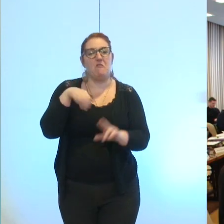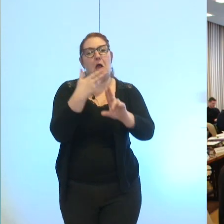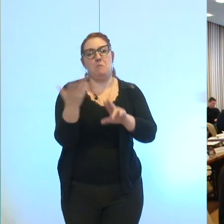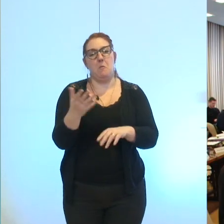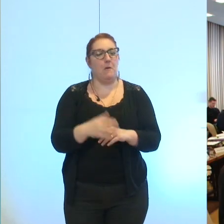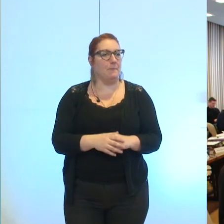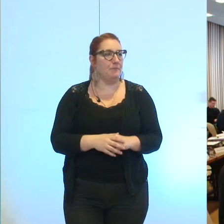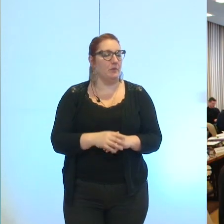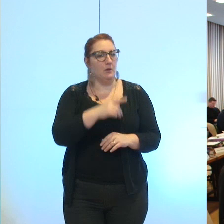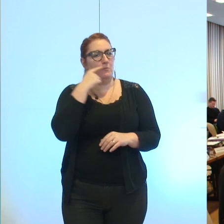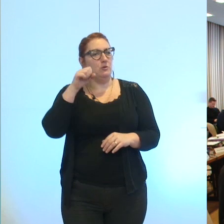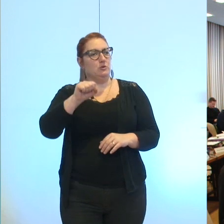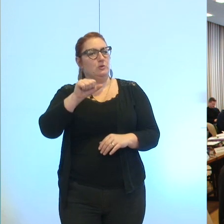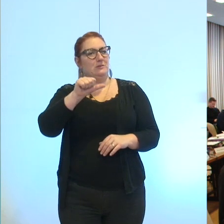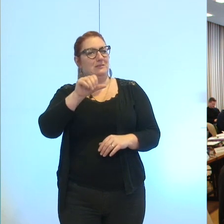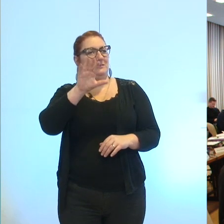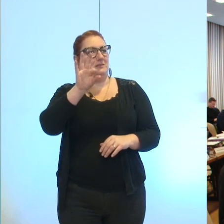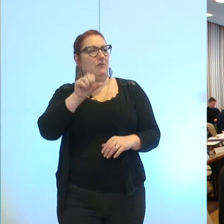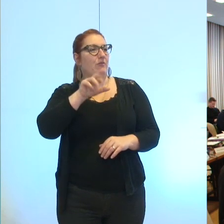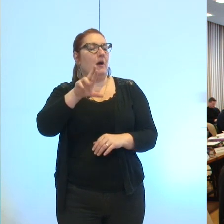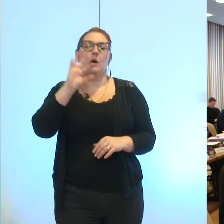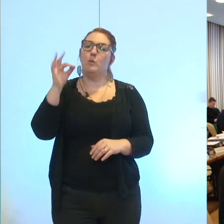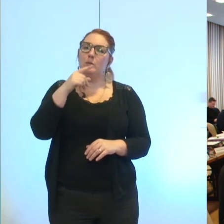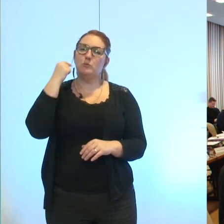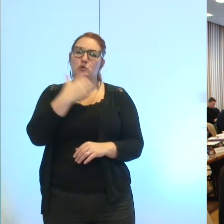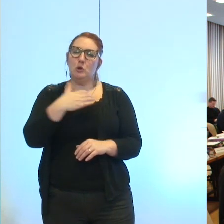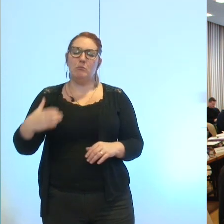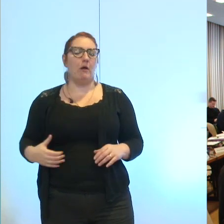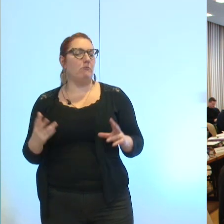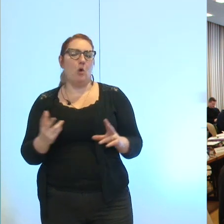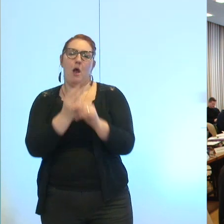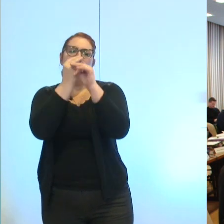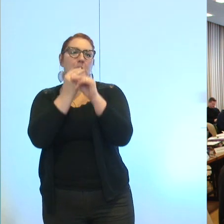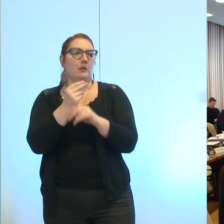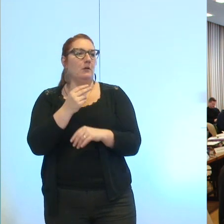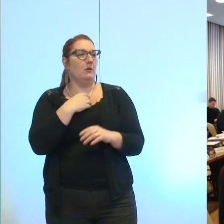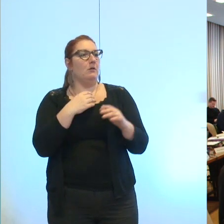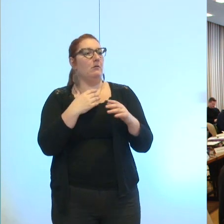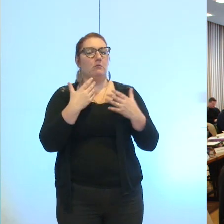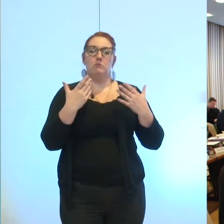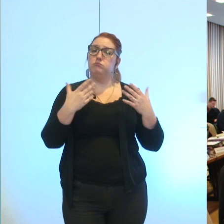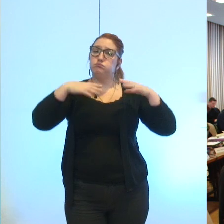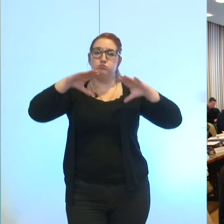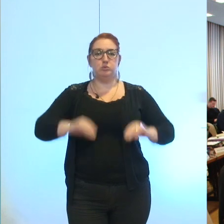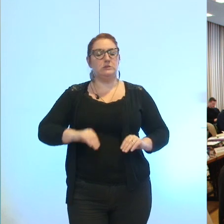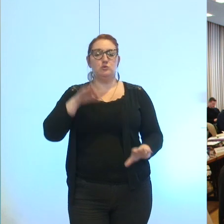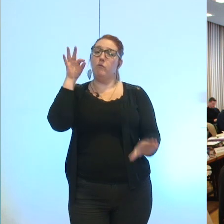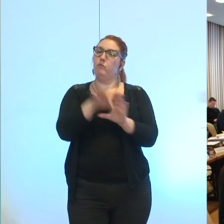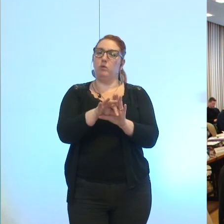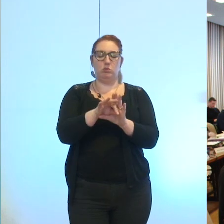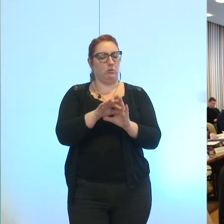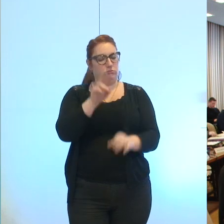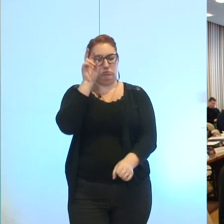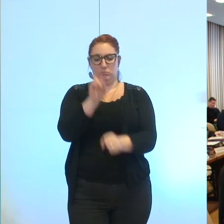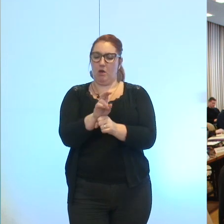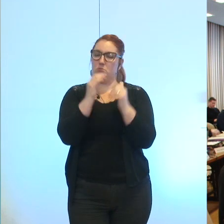situation oui monsieur le Maire très rapidement nous ne changerons pas notre position par rapport à ce que nous avions dit